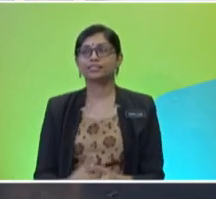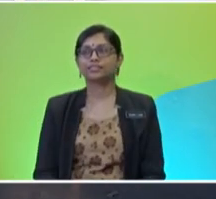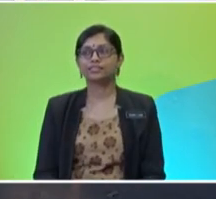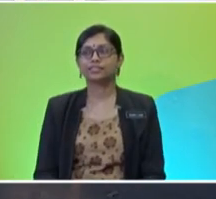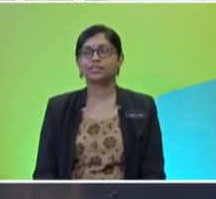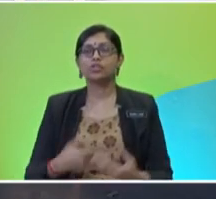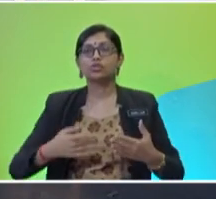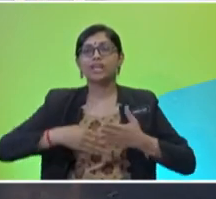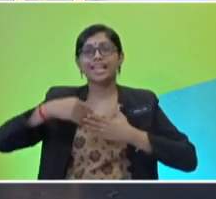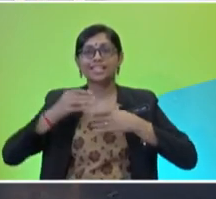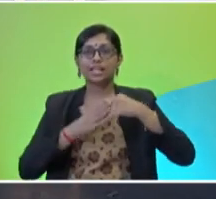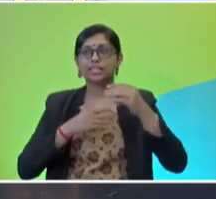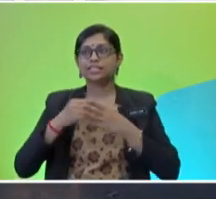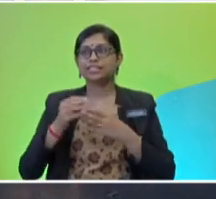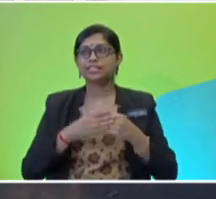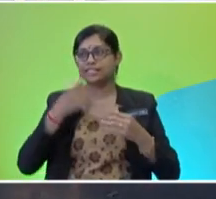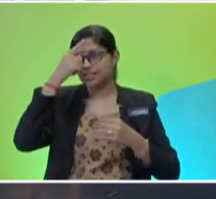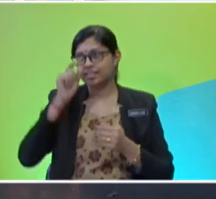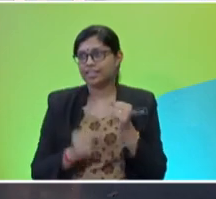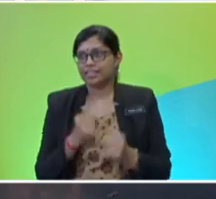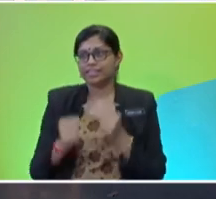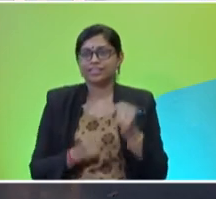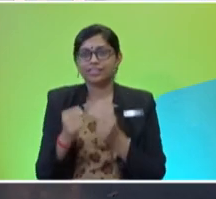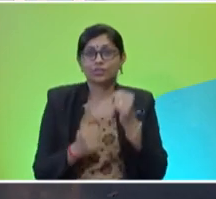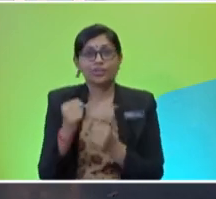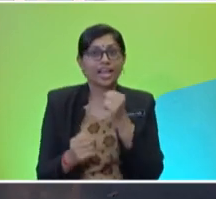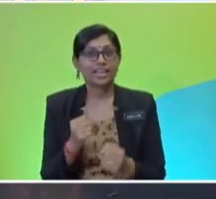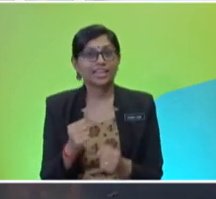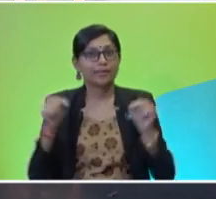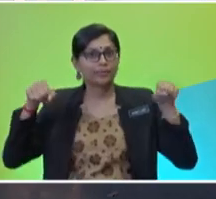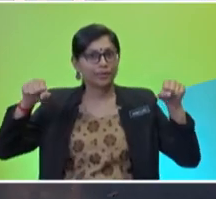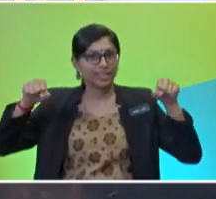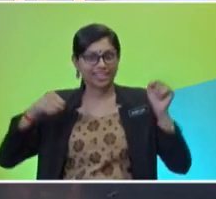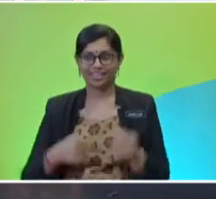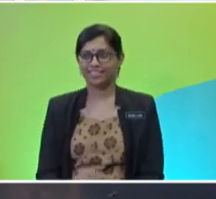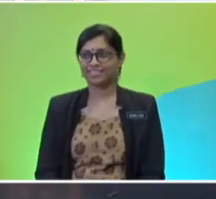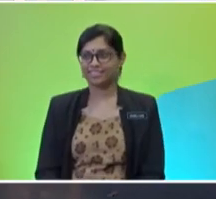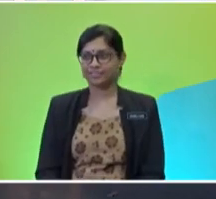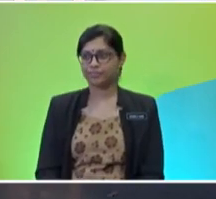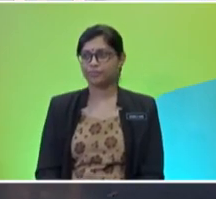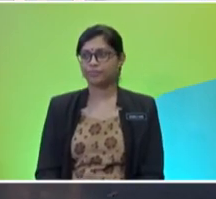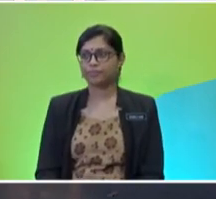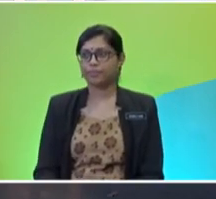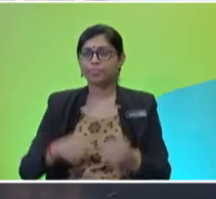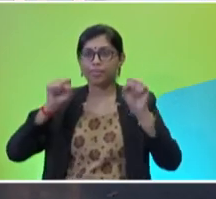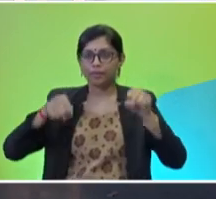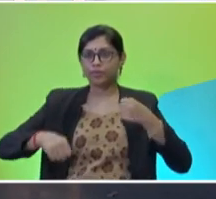untuk berlari. Cikgu dia hidup ke cikgu? Okey. Dah boleh